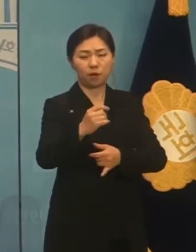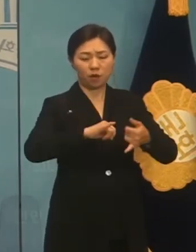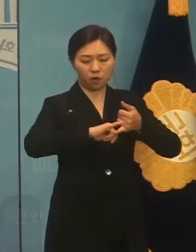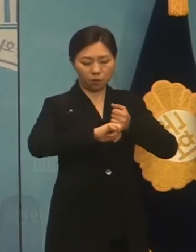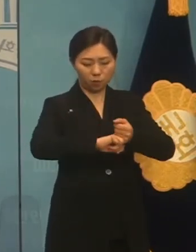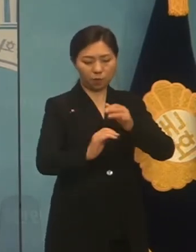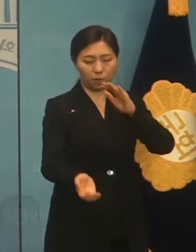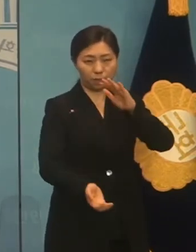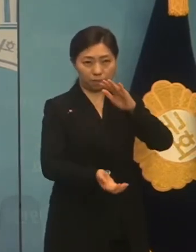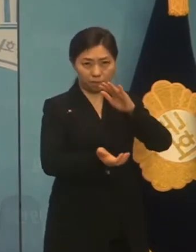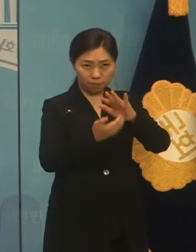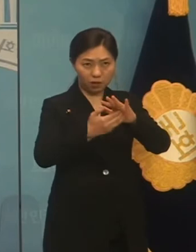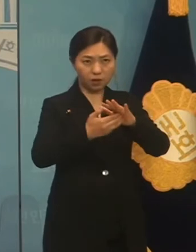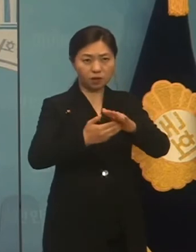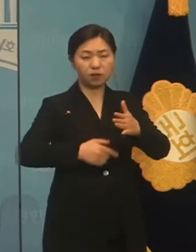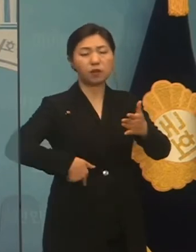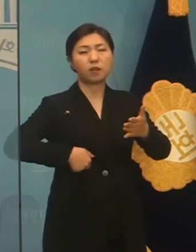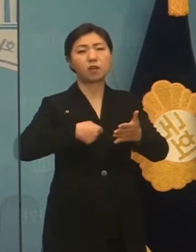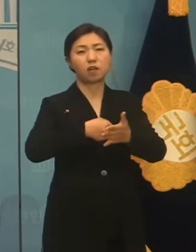이뤄내겠다는 비장한 각오로